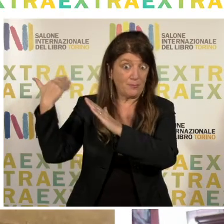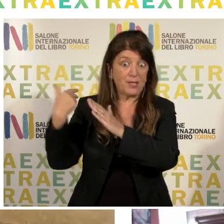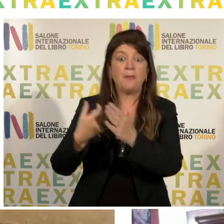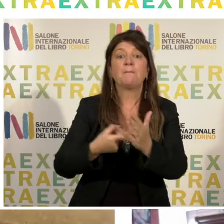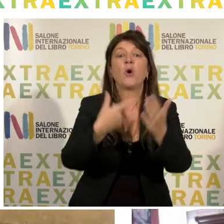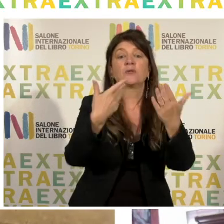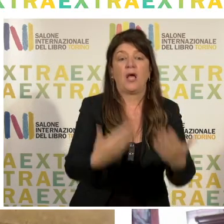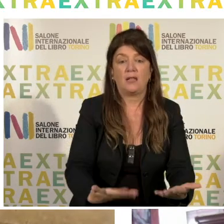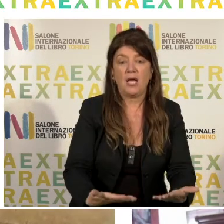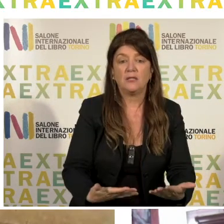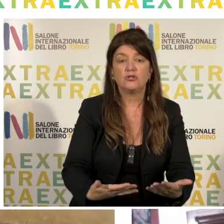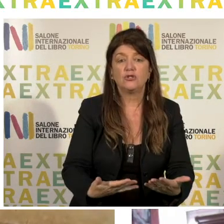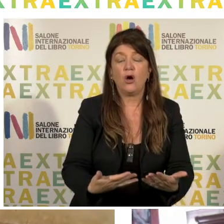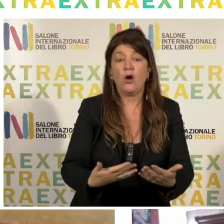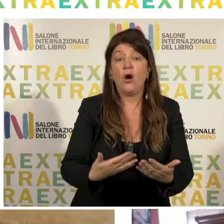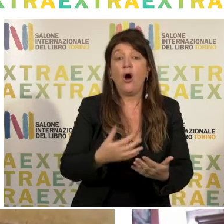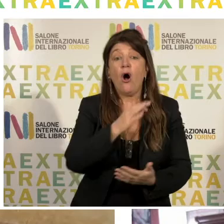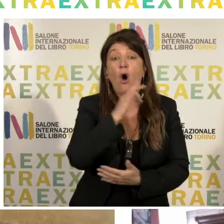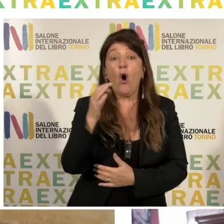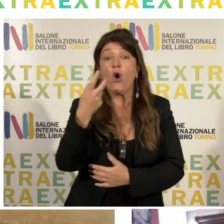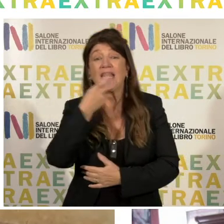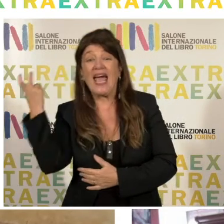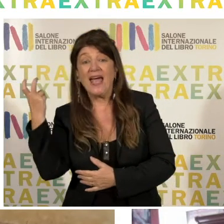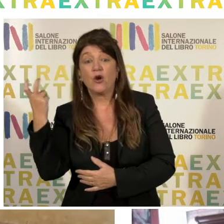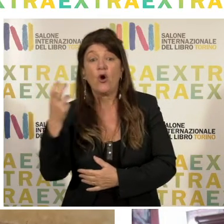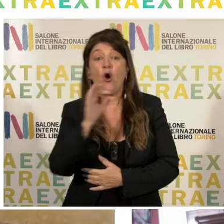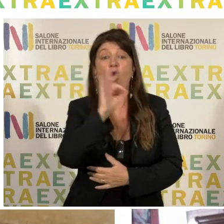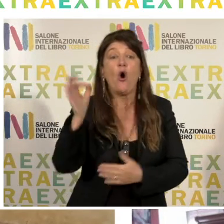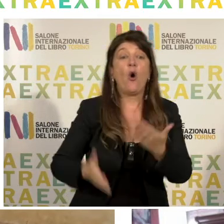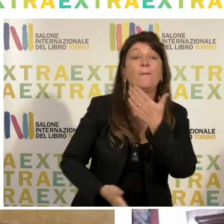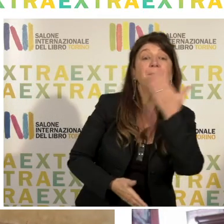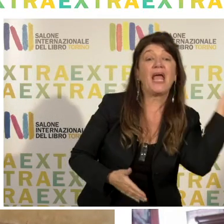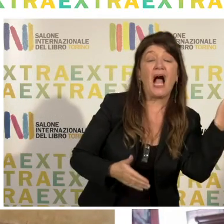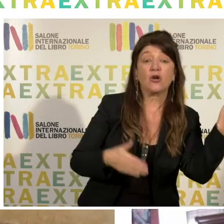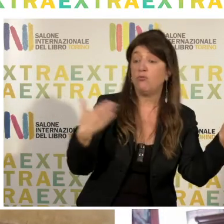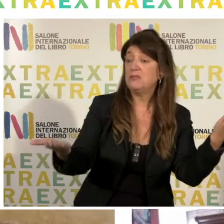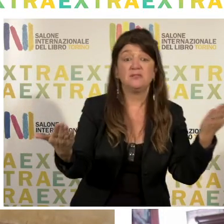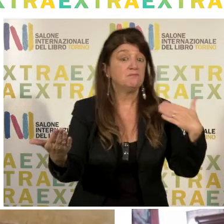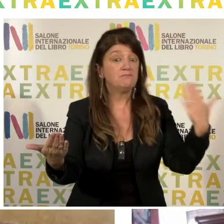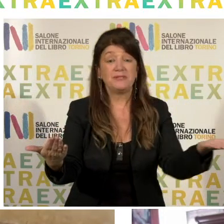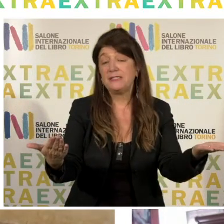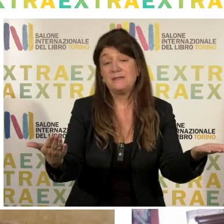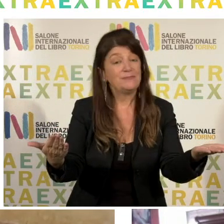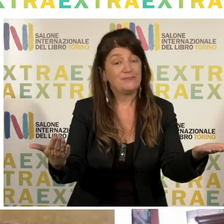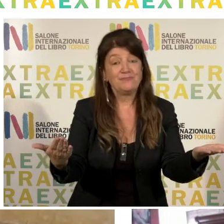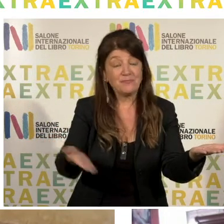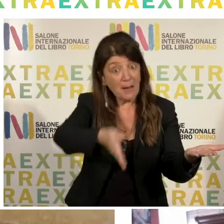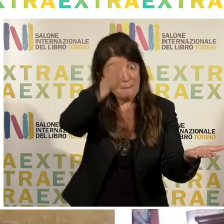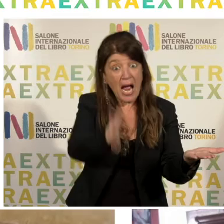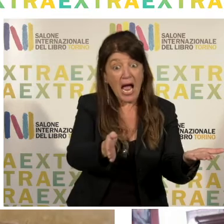tutto o è nero o è bianco, ma in realtà la vita non è così netta.